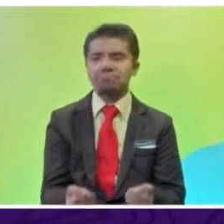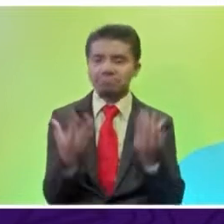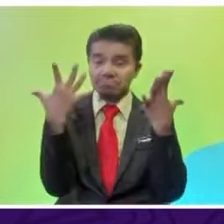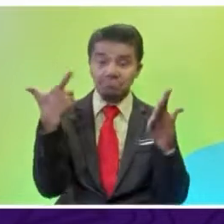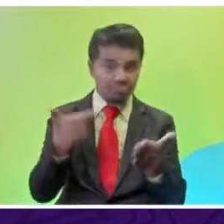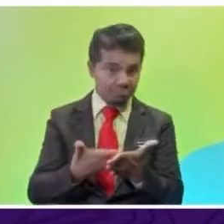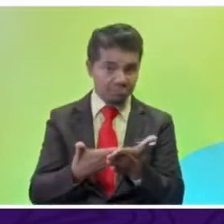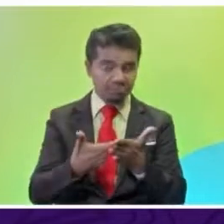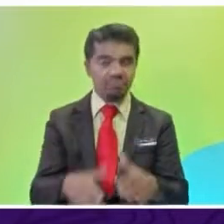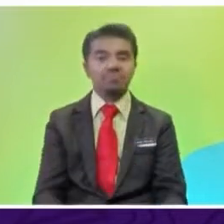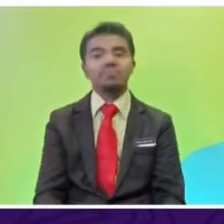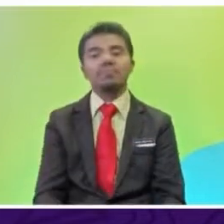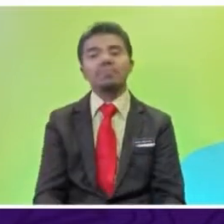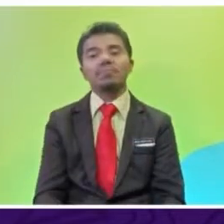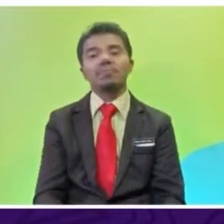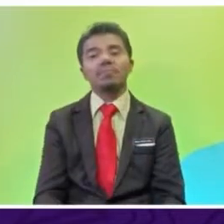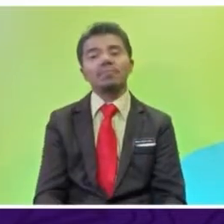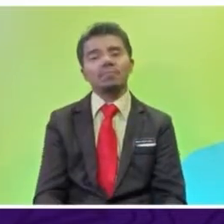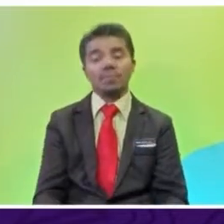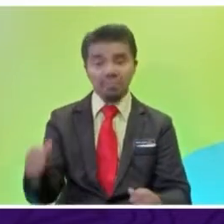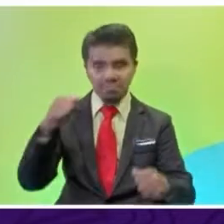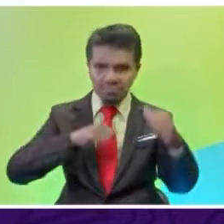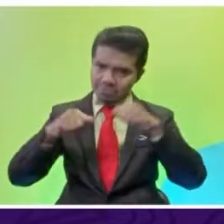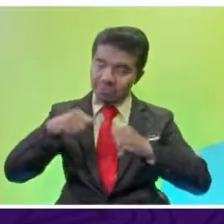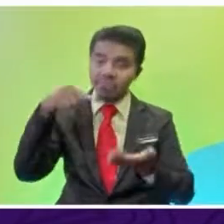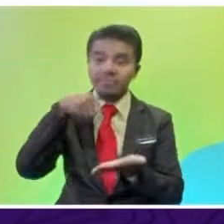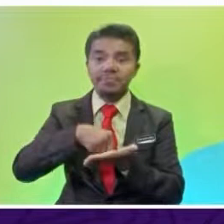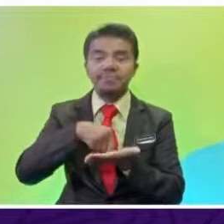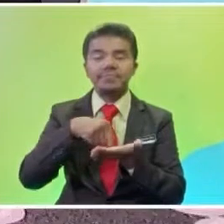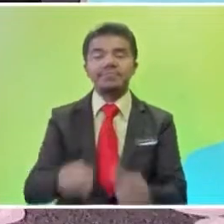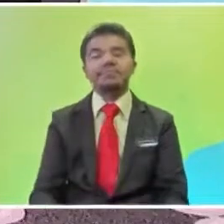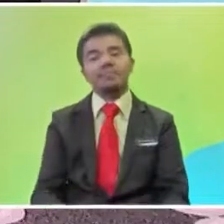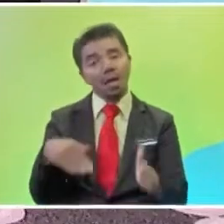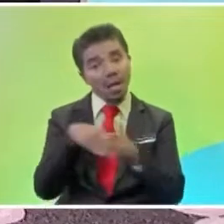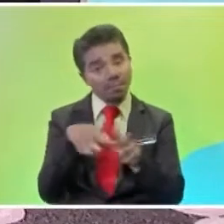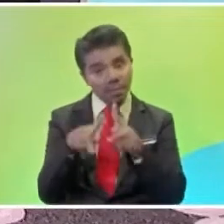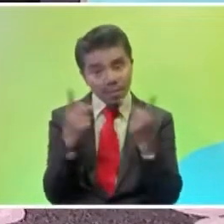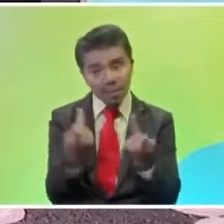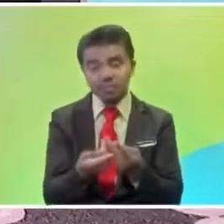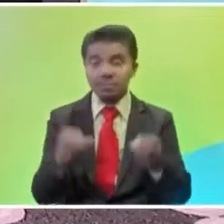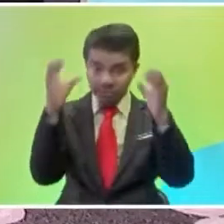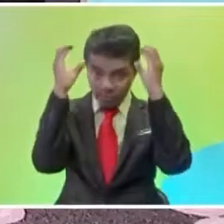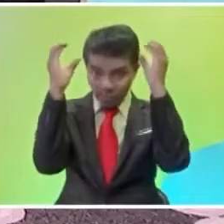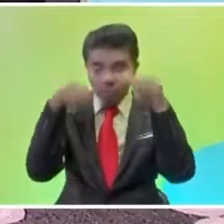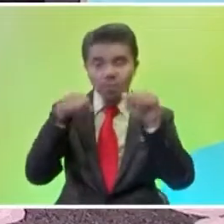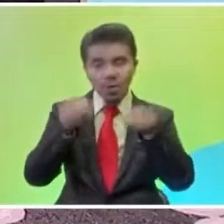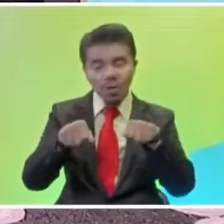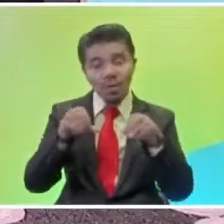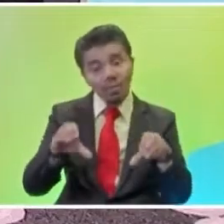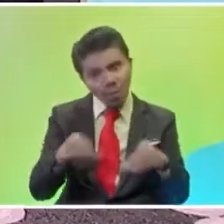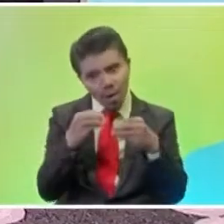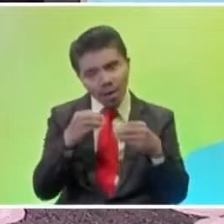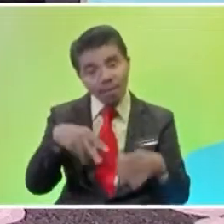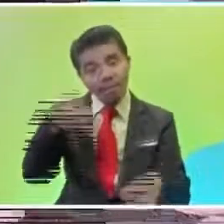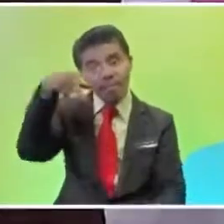antara activity activity ini Apabila kita jalankan di dalam kelas untuk melihat kefarma